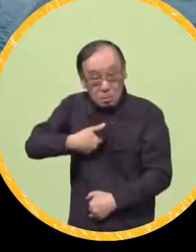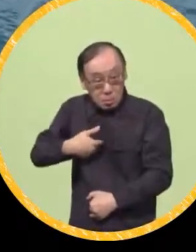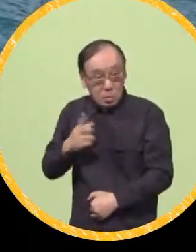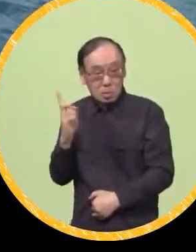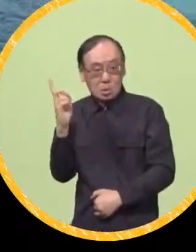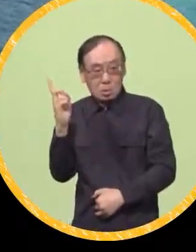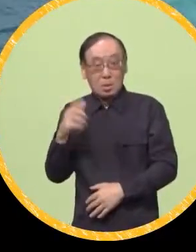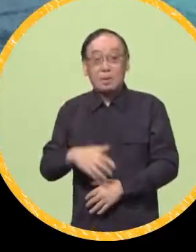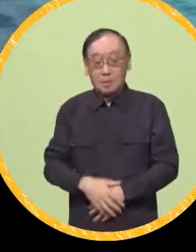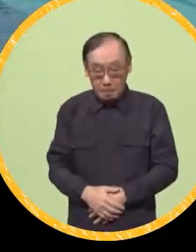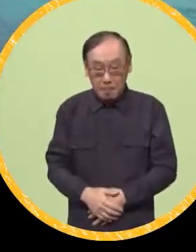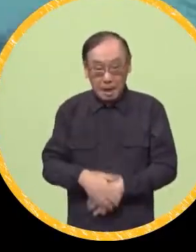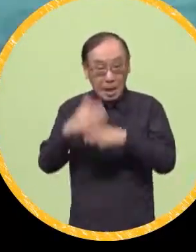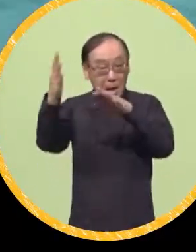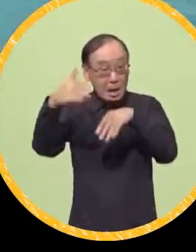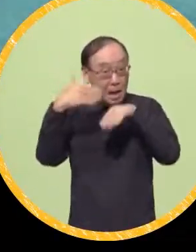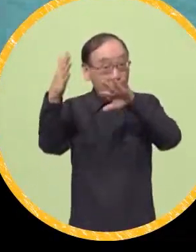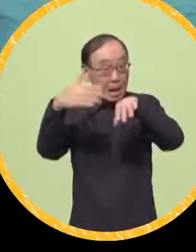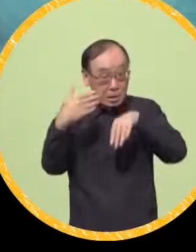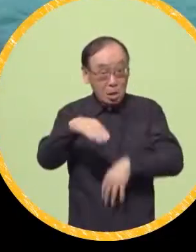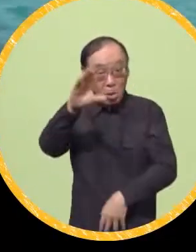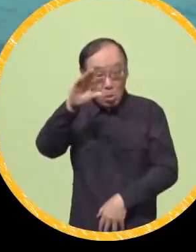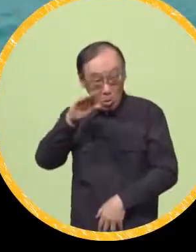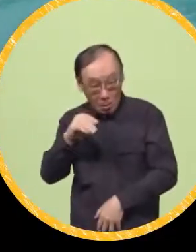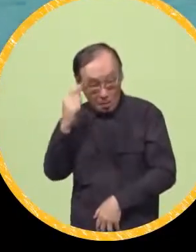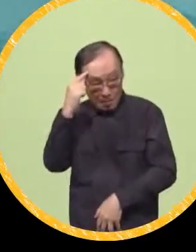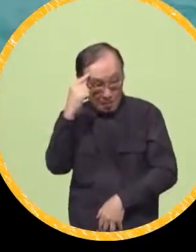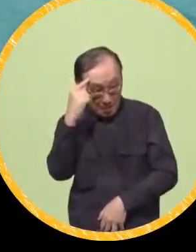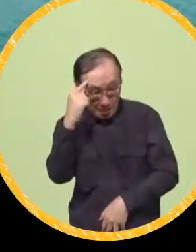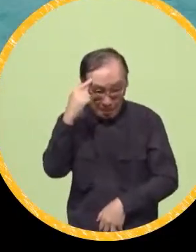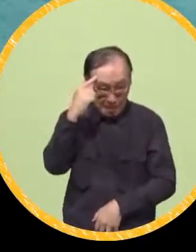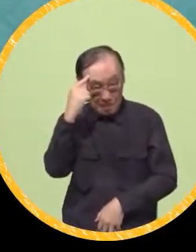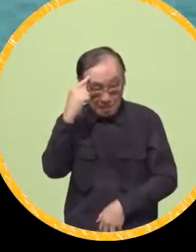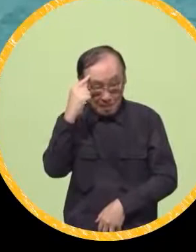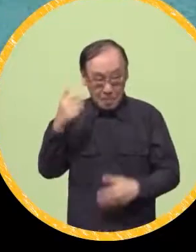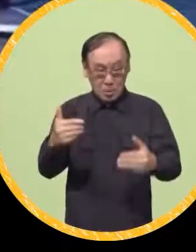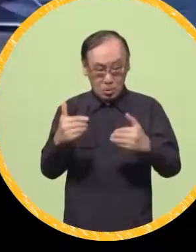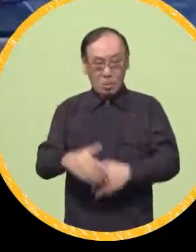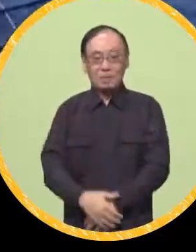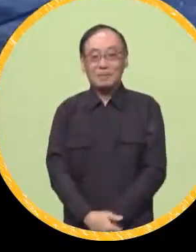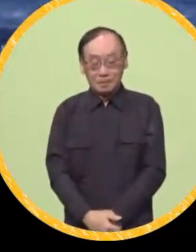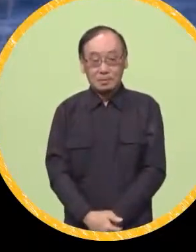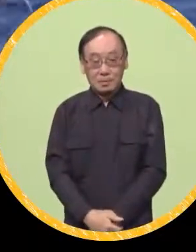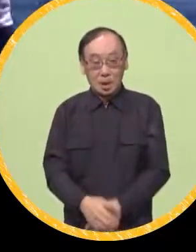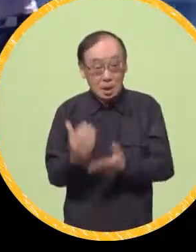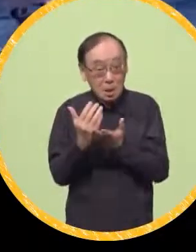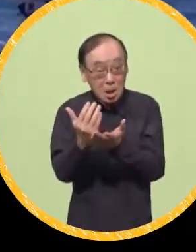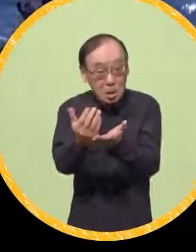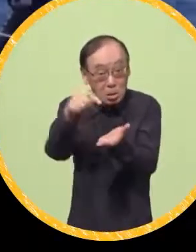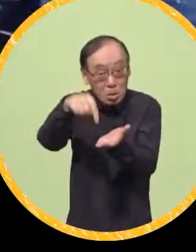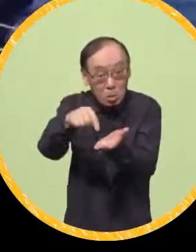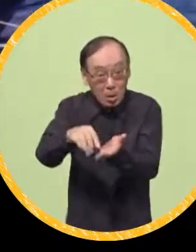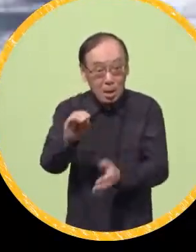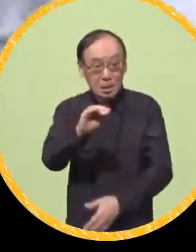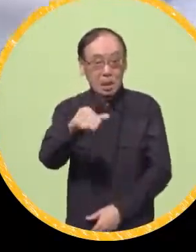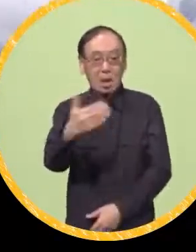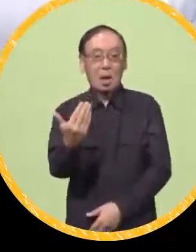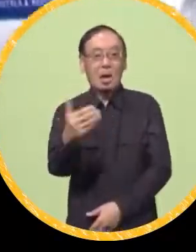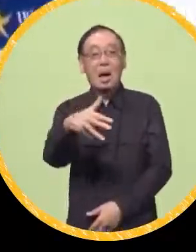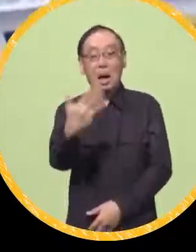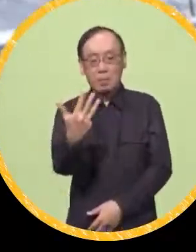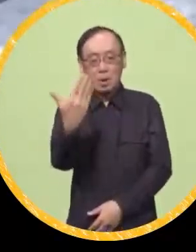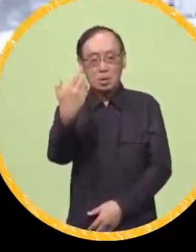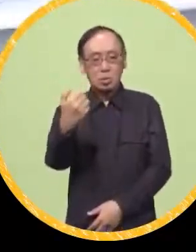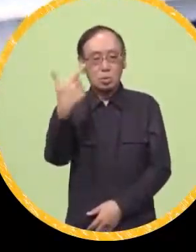なんですねまさに風を読む知力も必要とされる競技なんですよセーリング競技は1896年